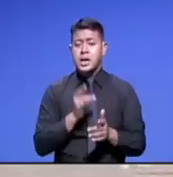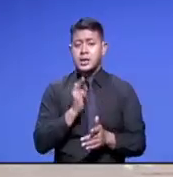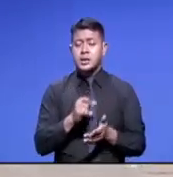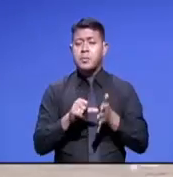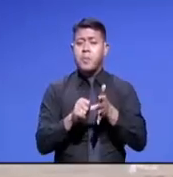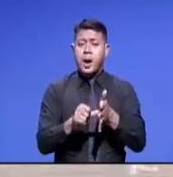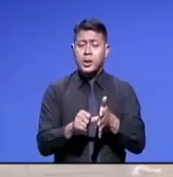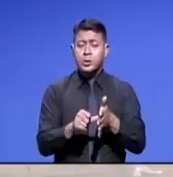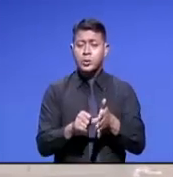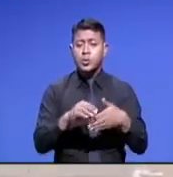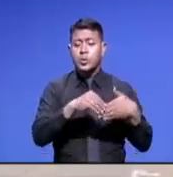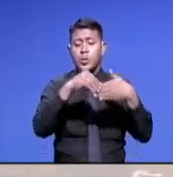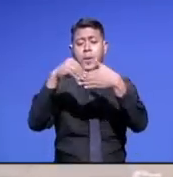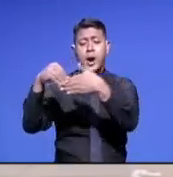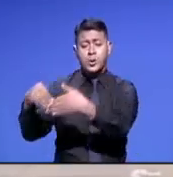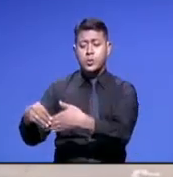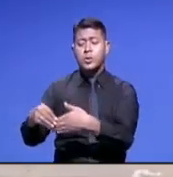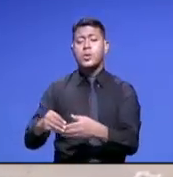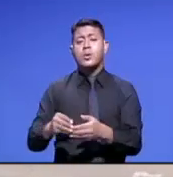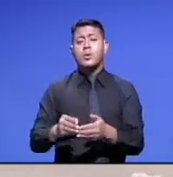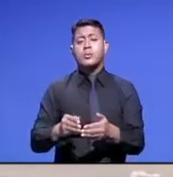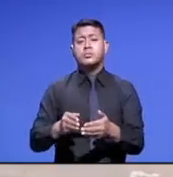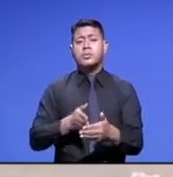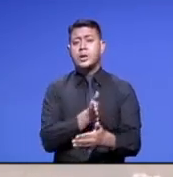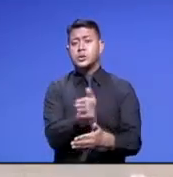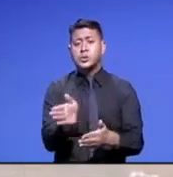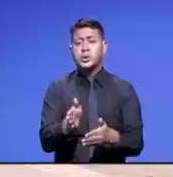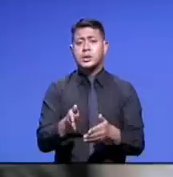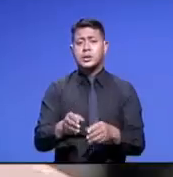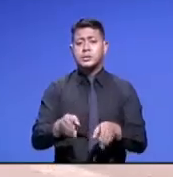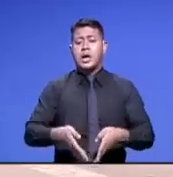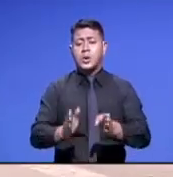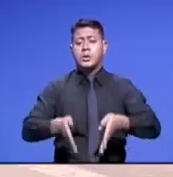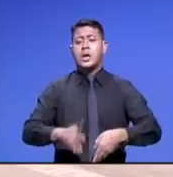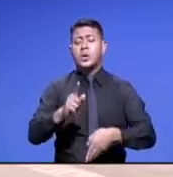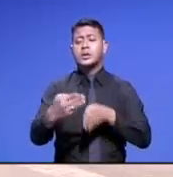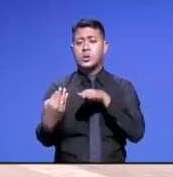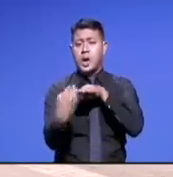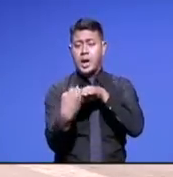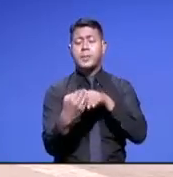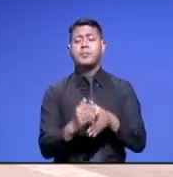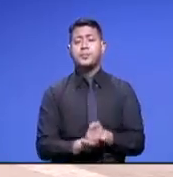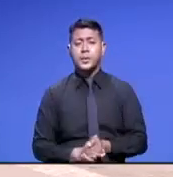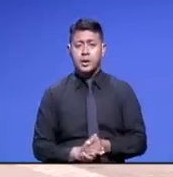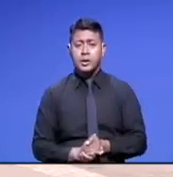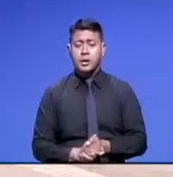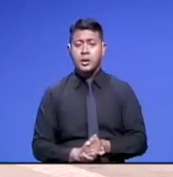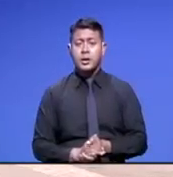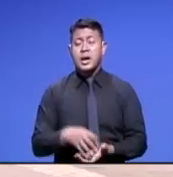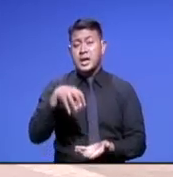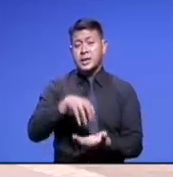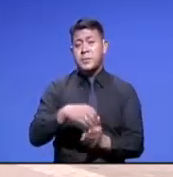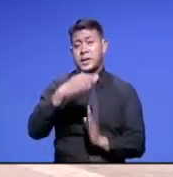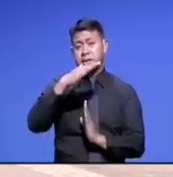Anda untuk memasuki ke jalur-jalur sistem satu arah sendiri. Tadi saya juga bisa informasikan sedikit bahwa memang rest area,